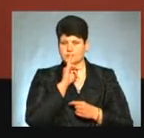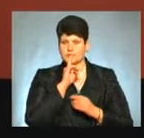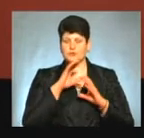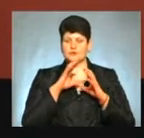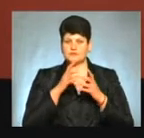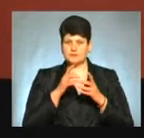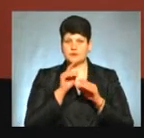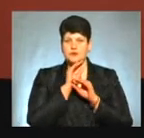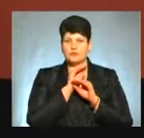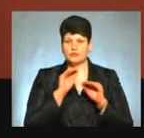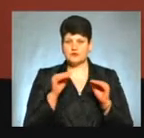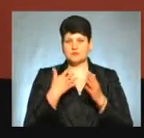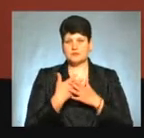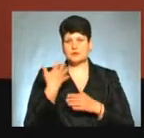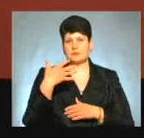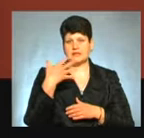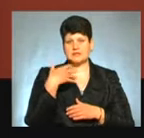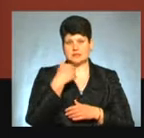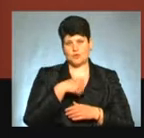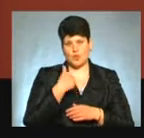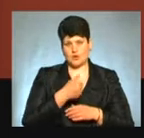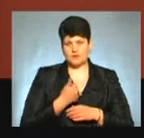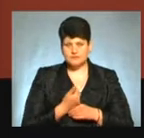би мовчав не менше 50 років.